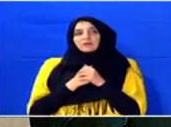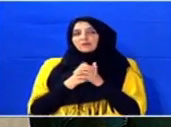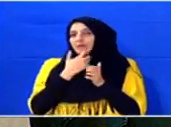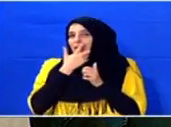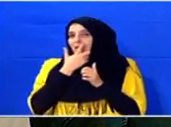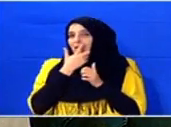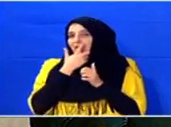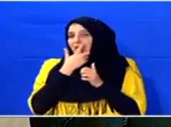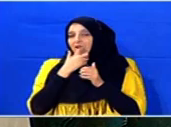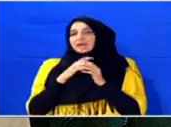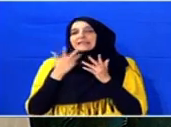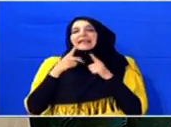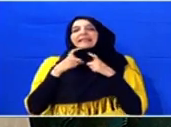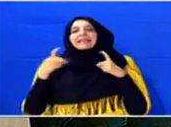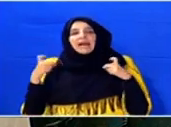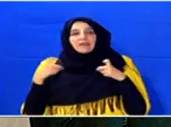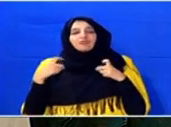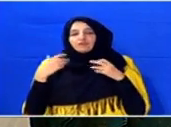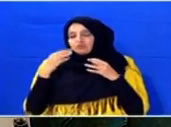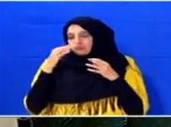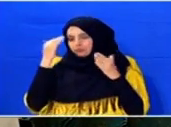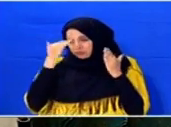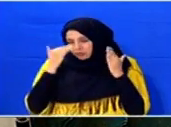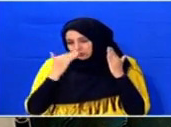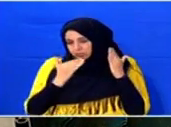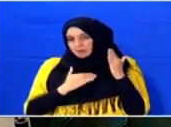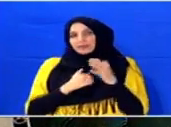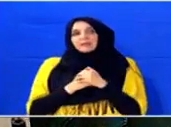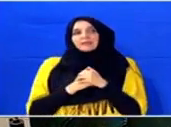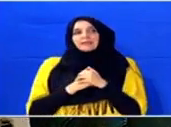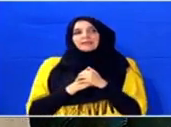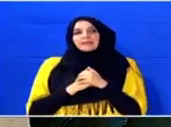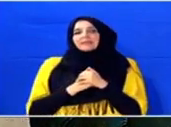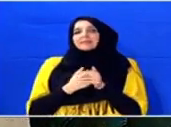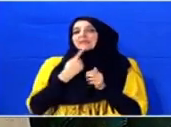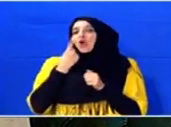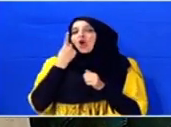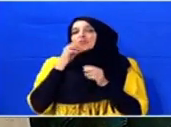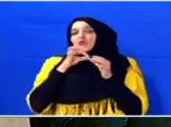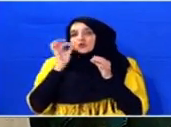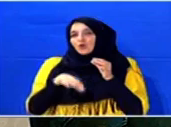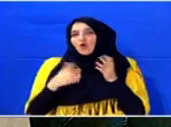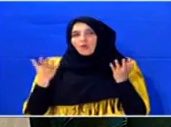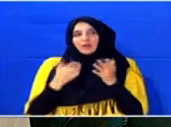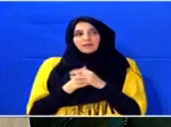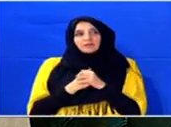تراب كل هذا الامور كلها تحل بحل واحده